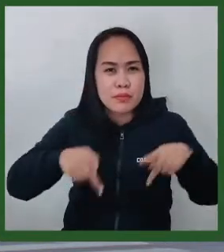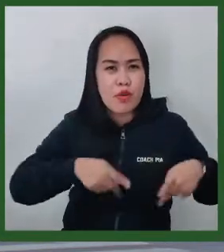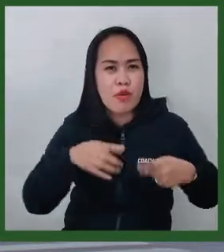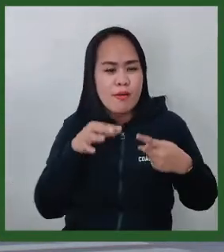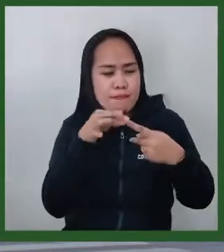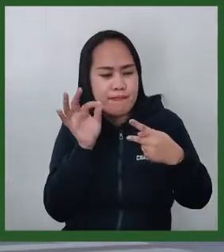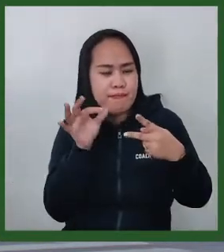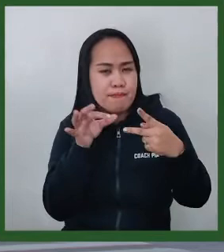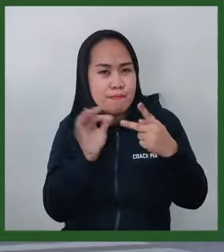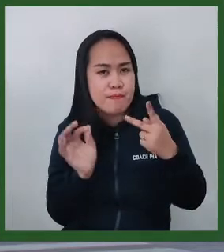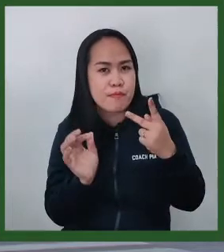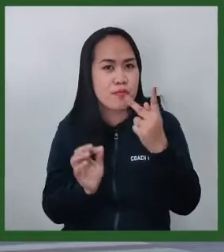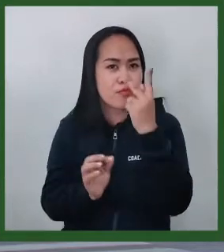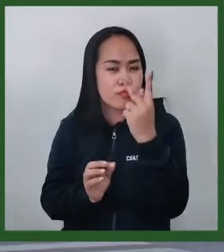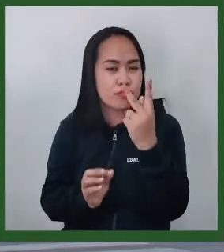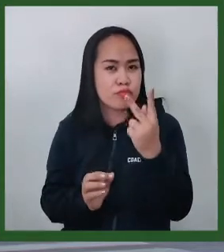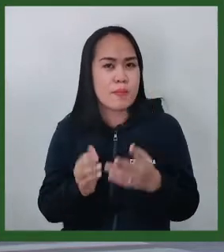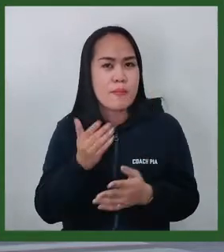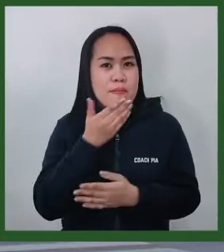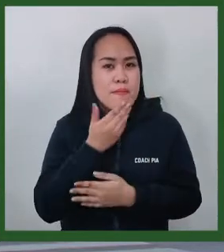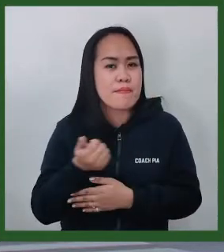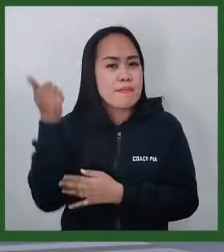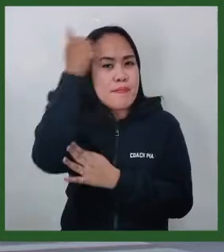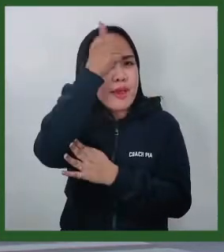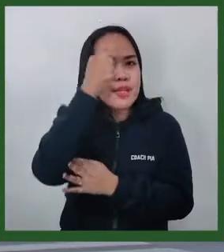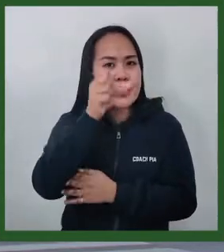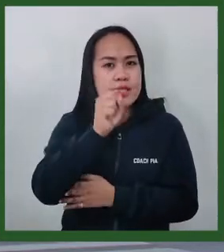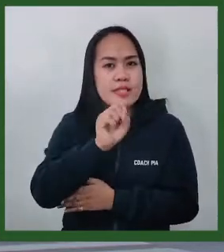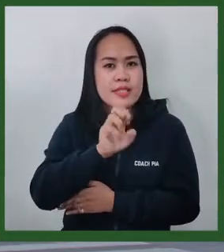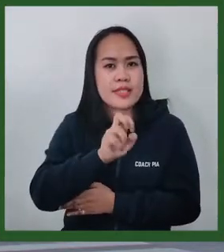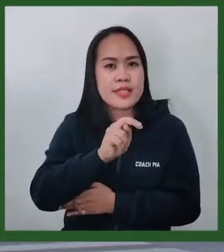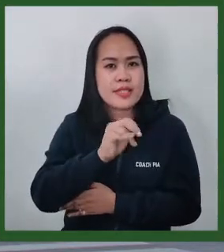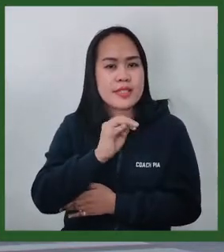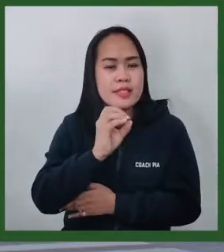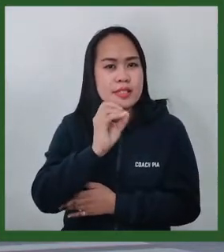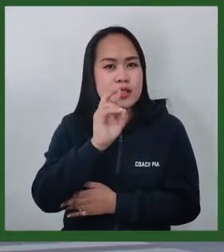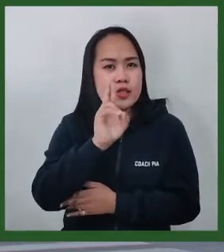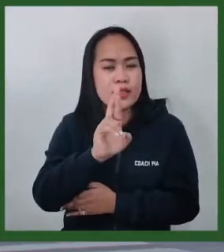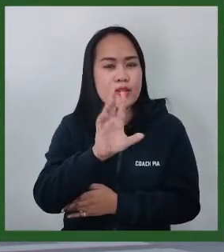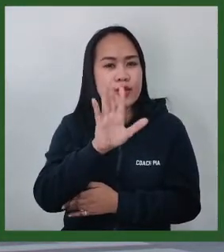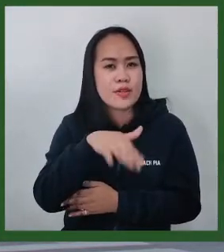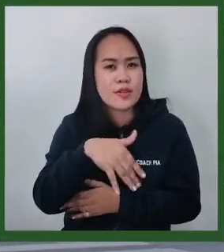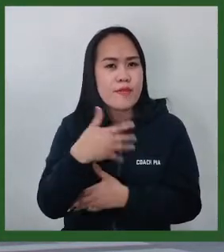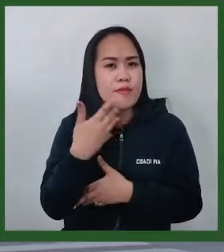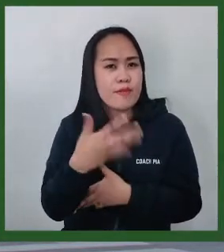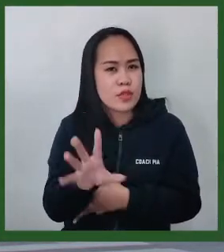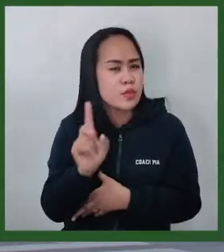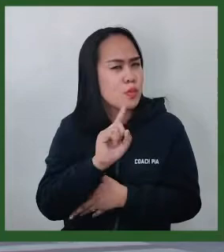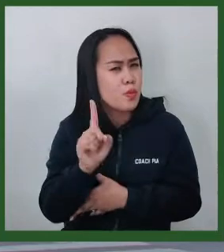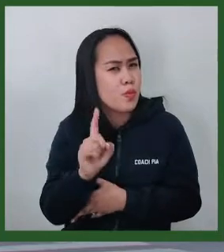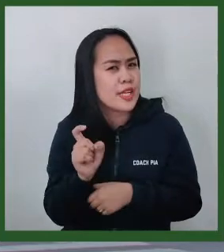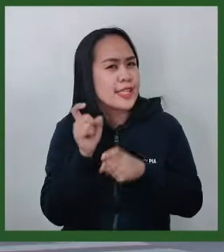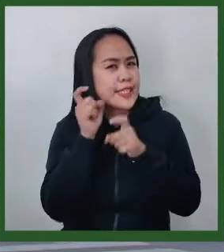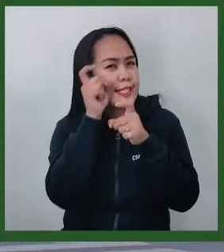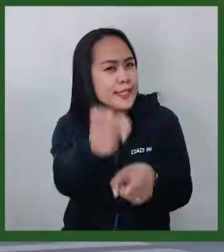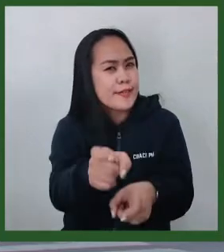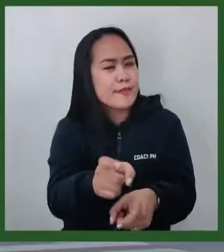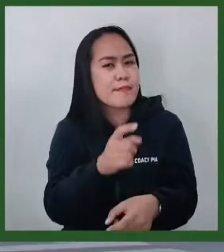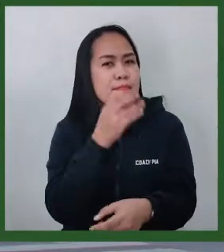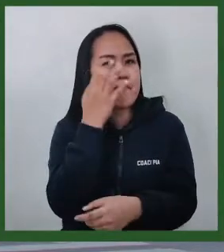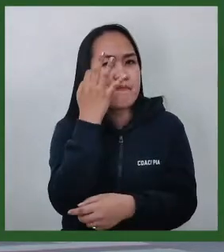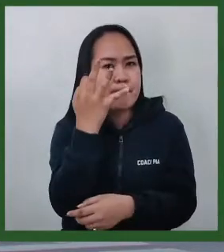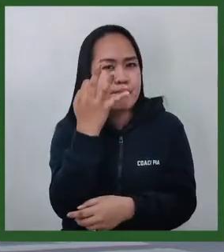most indigent na senior citizens na kasapi ng ating komunidad. At sila ay binibigyan natin ng monthly na